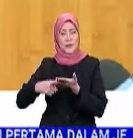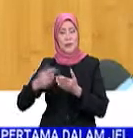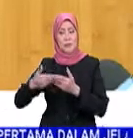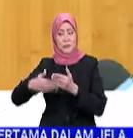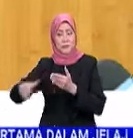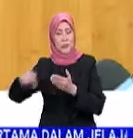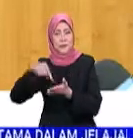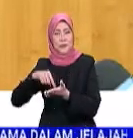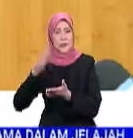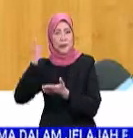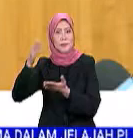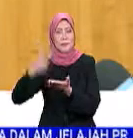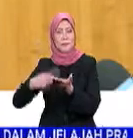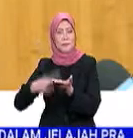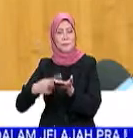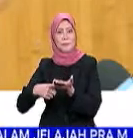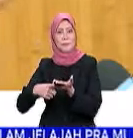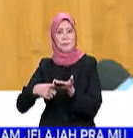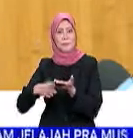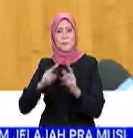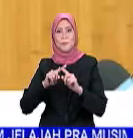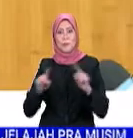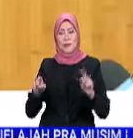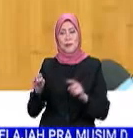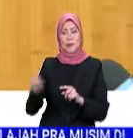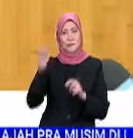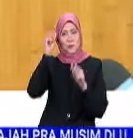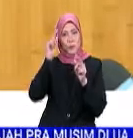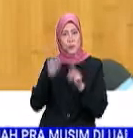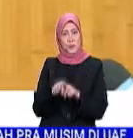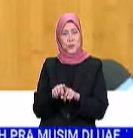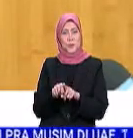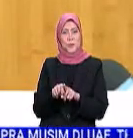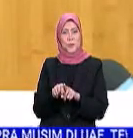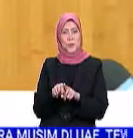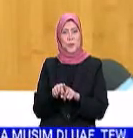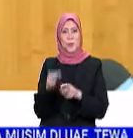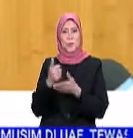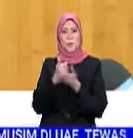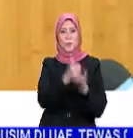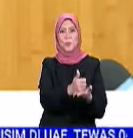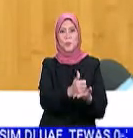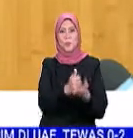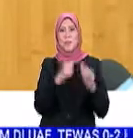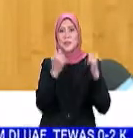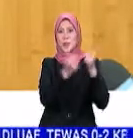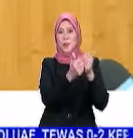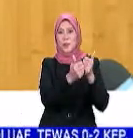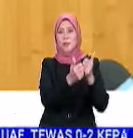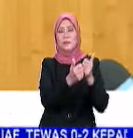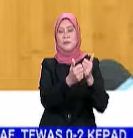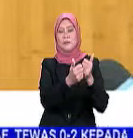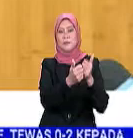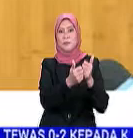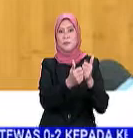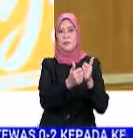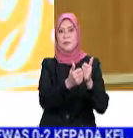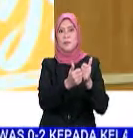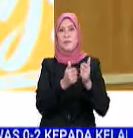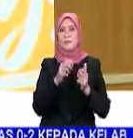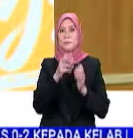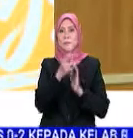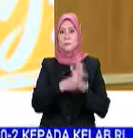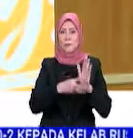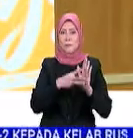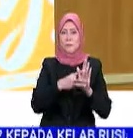kita bincang. Tapi memang beliau pun dah setuju tadi untuk membantu Persatuan Olahraga Para Malaysia. Ya, itu yang pentinglah.